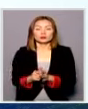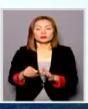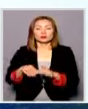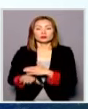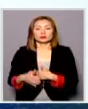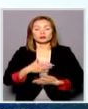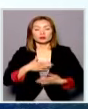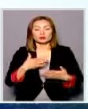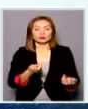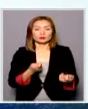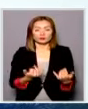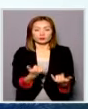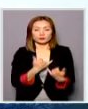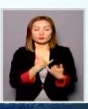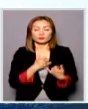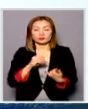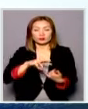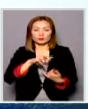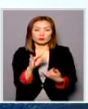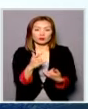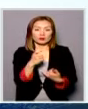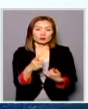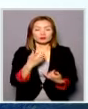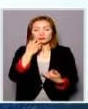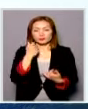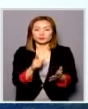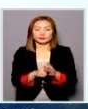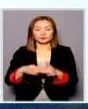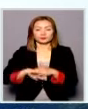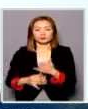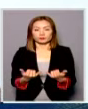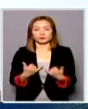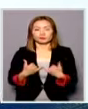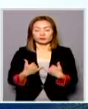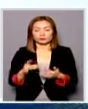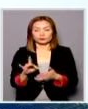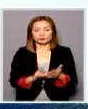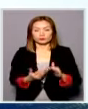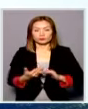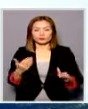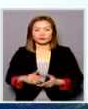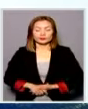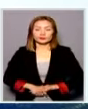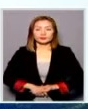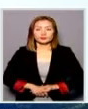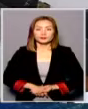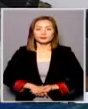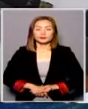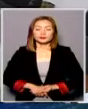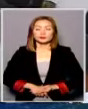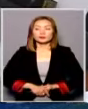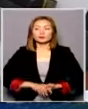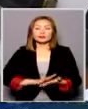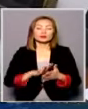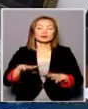Я благодарна руководству «Эмбомунайгаз», «Халк Лайф» за то, что создали такие условия досрочного выхода на пенсию. По